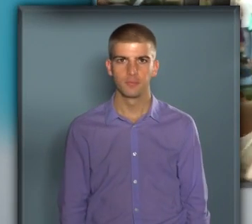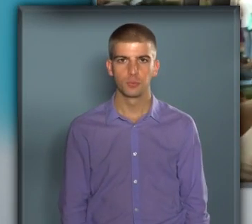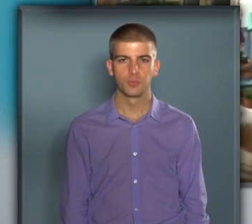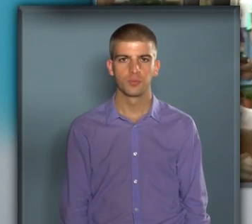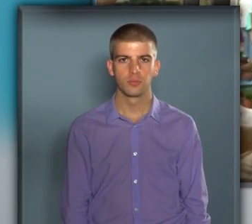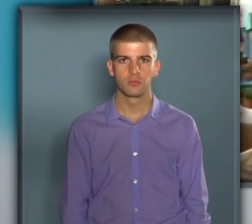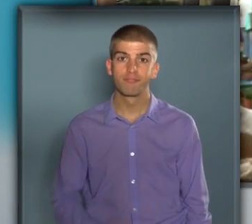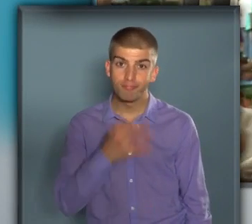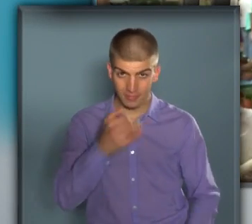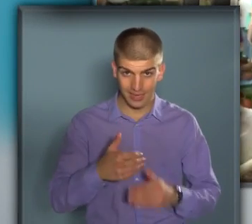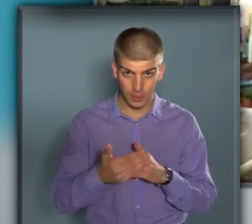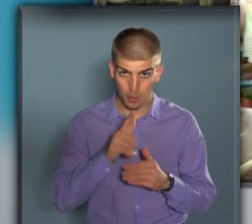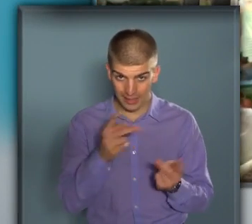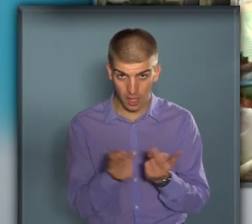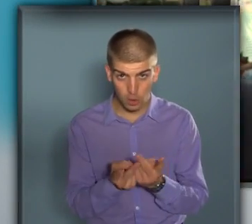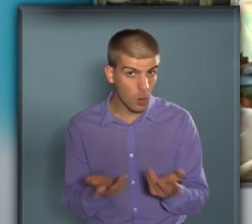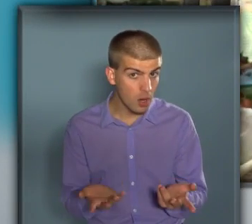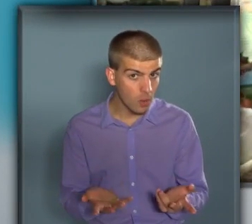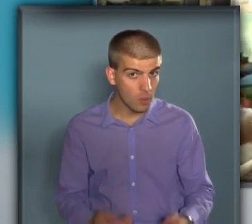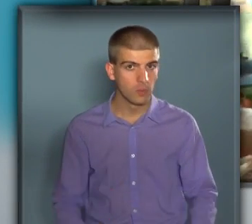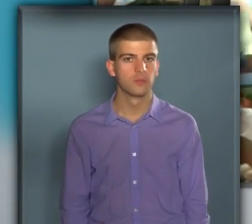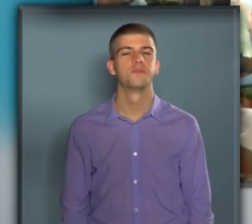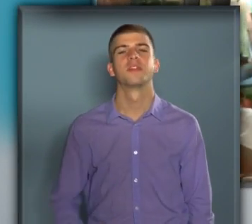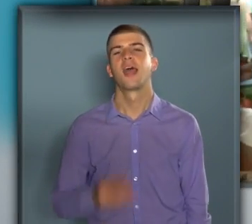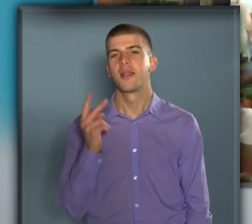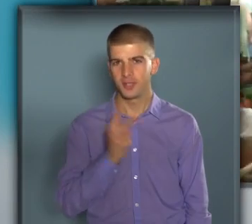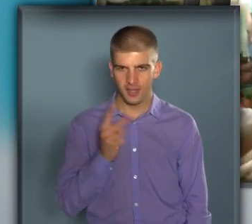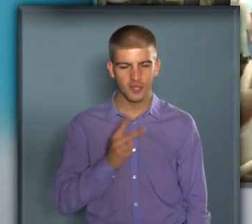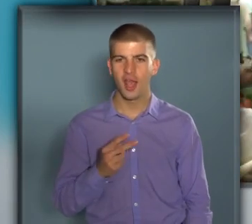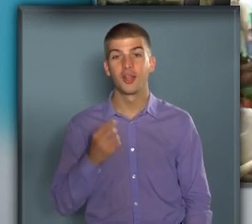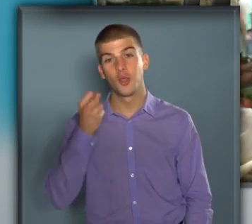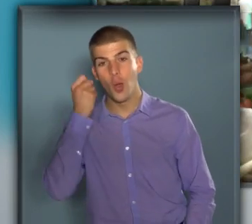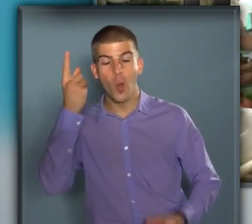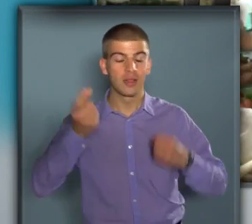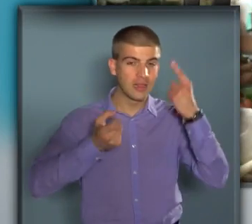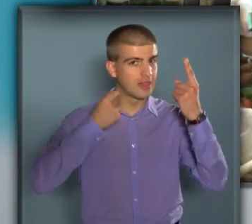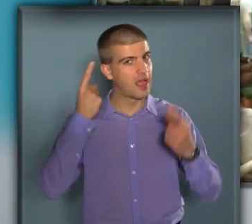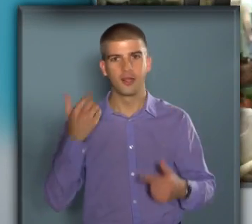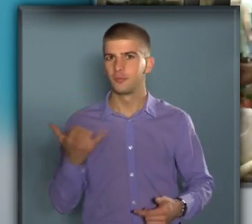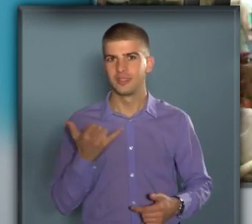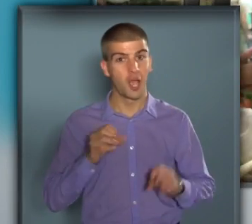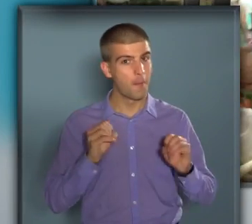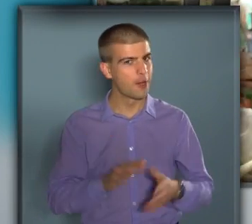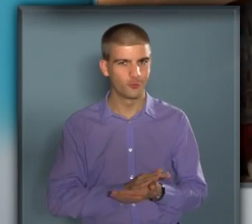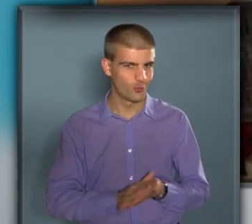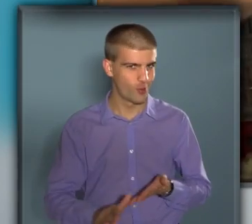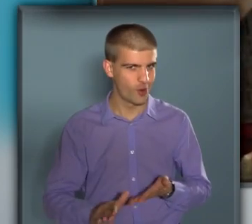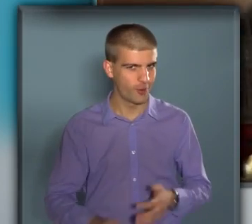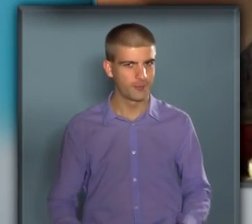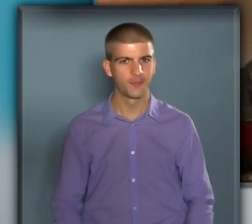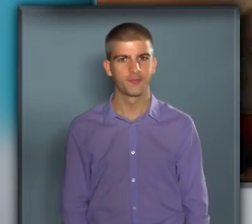a későbbiekben is hasonló vagy más jellegű akciókat? Természetesen. Mindig kitalálunk valamit, ötletesek vagyunk, nem hagyjuk